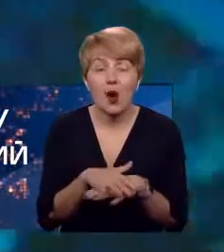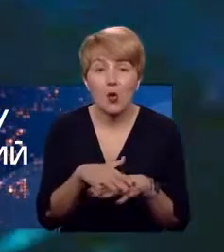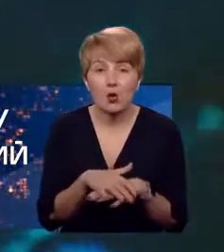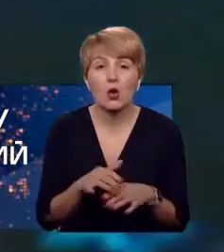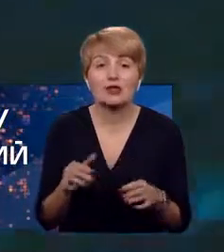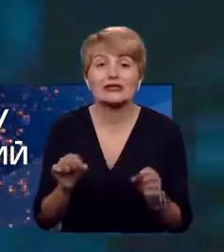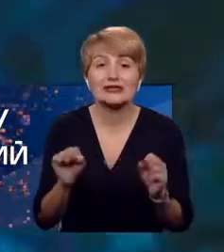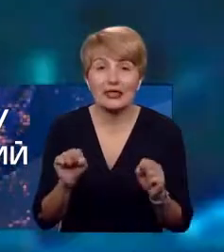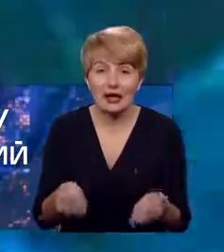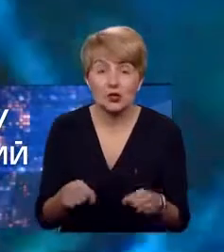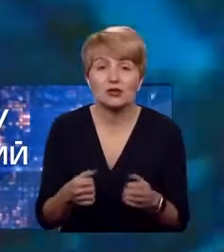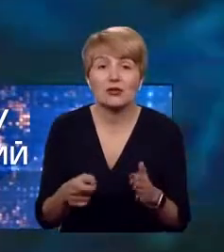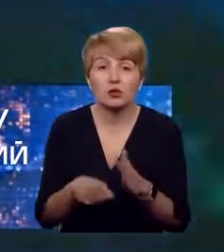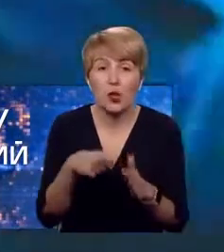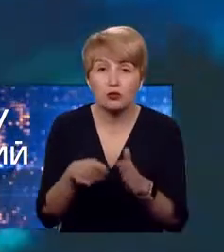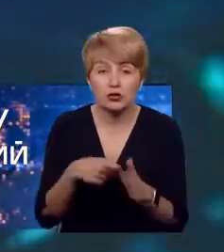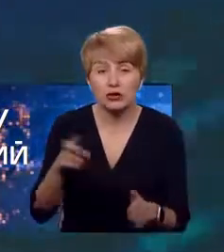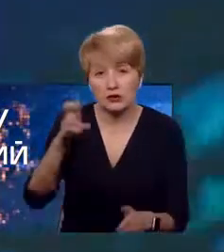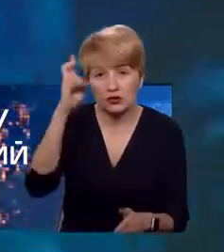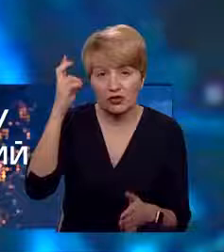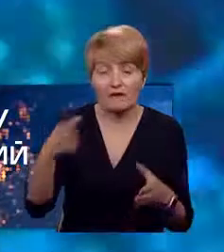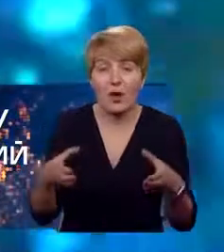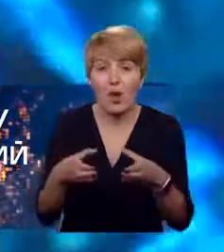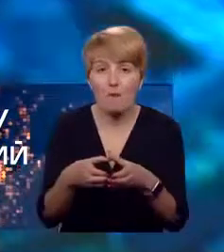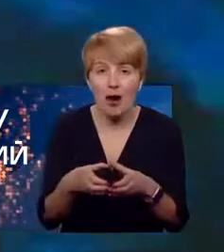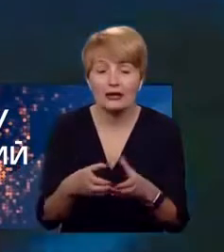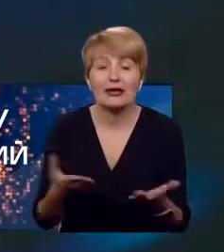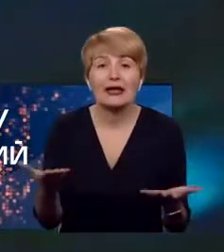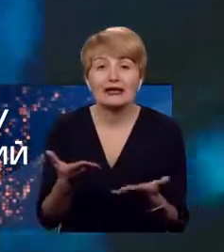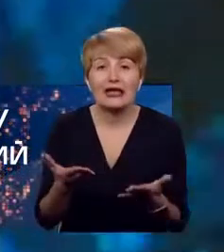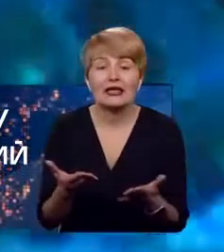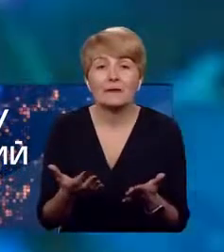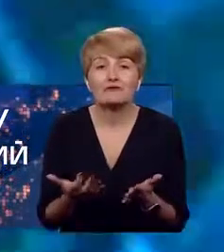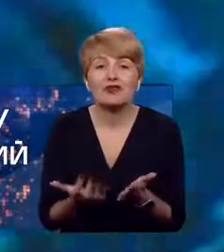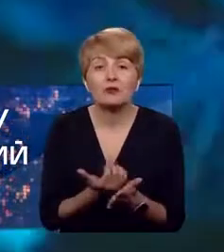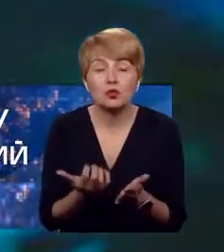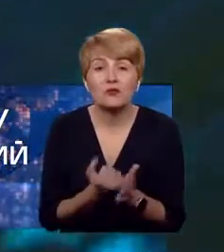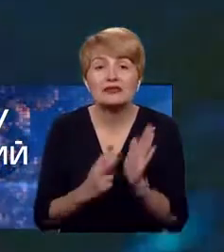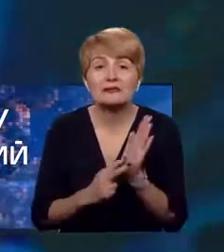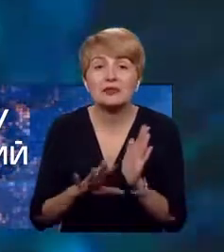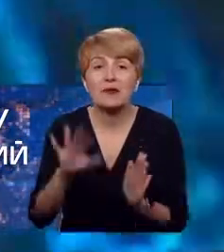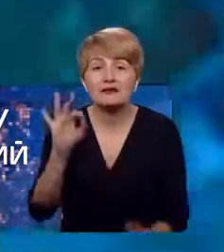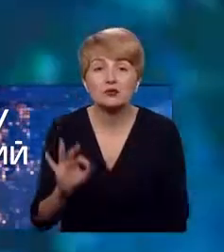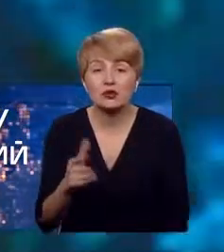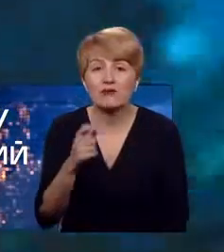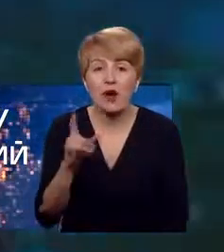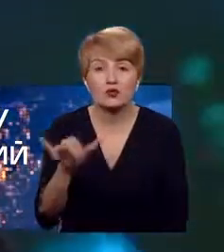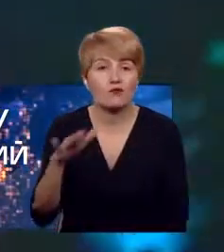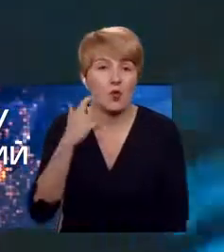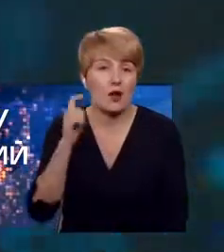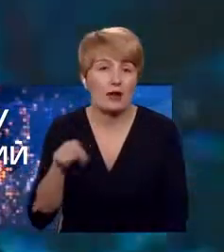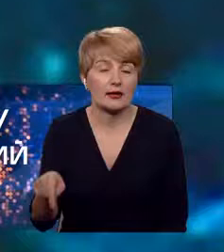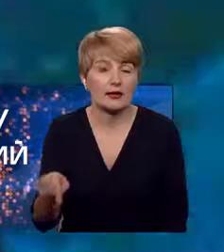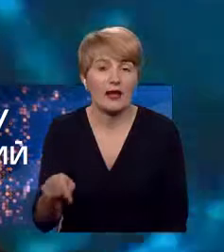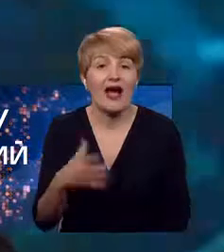нарощувати видобуток державних видобувних компаній, які видобувають 75% газу в Україні. Тобто,